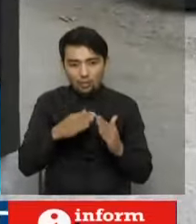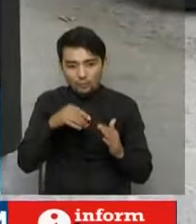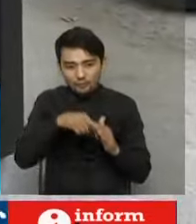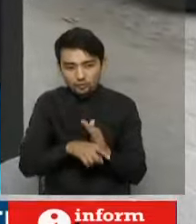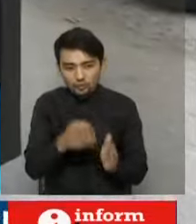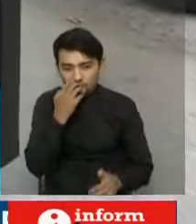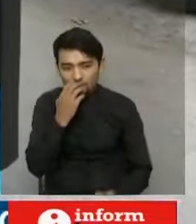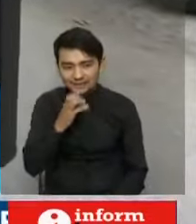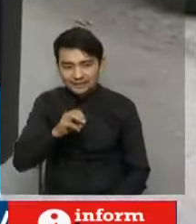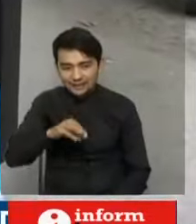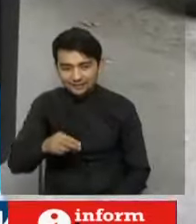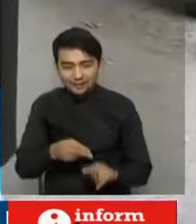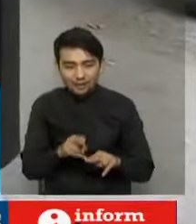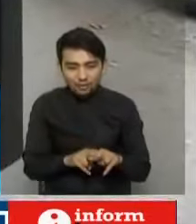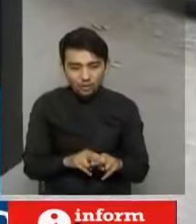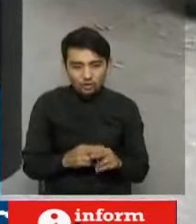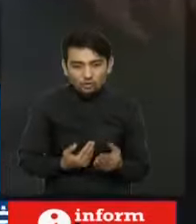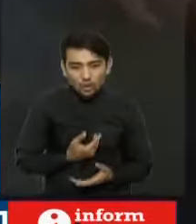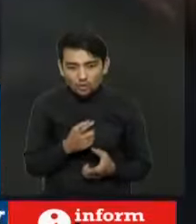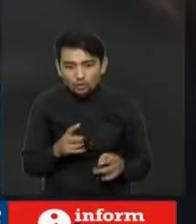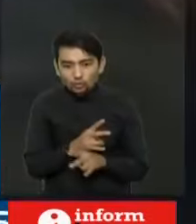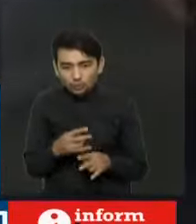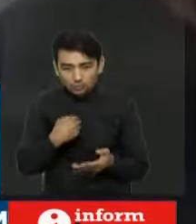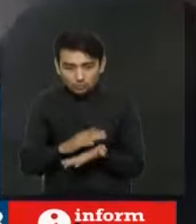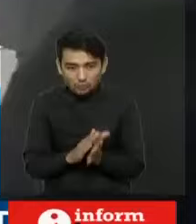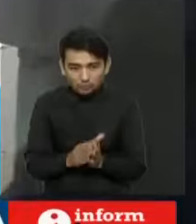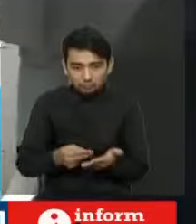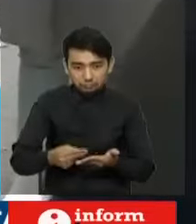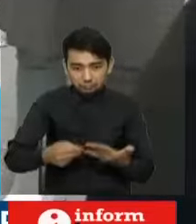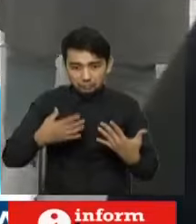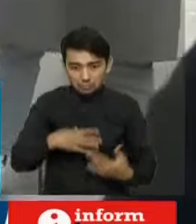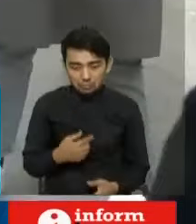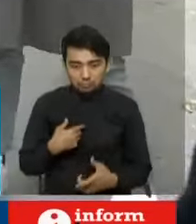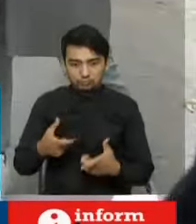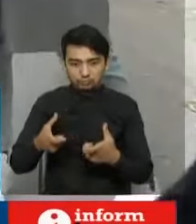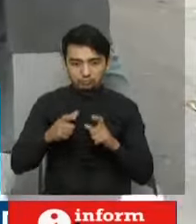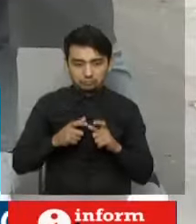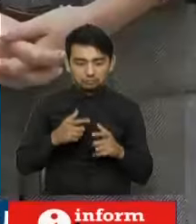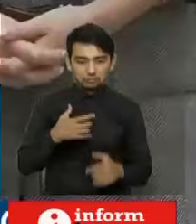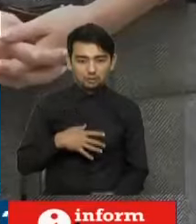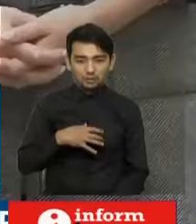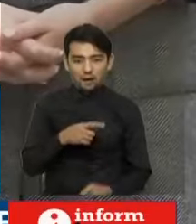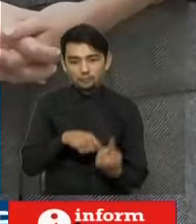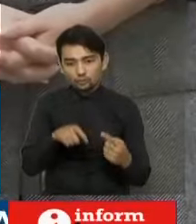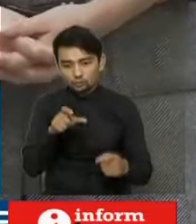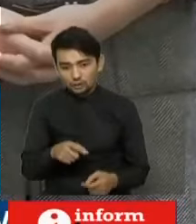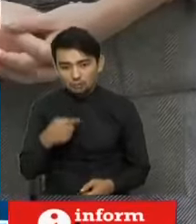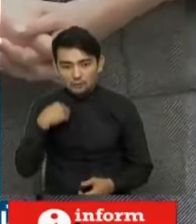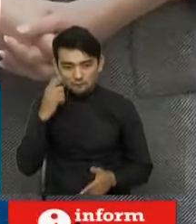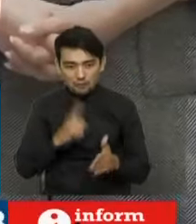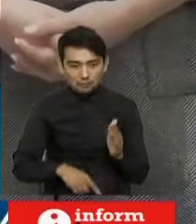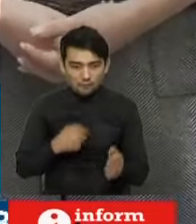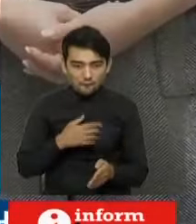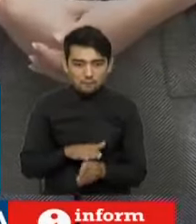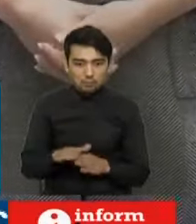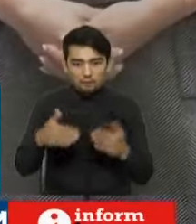отопительные сети, с которой, уверяют жильцы, даже не заключали официальный договор. Однако предприниматель уверен, что свои обязательства